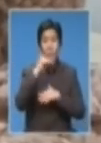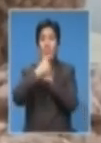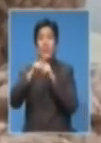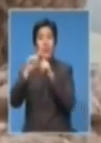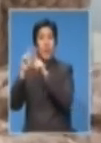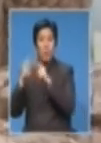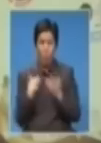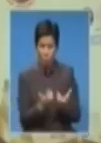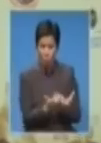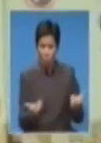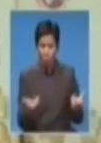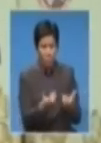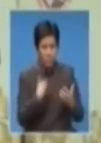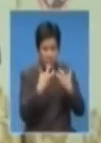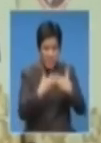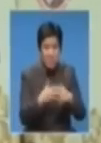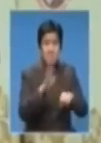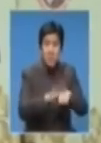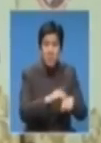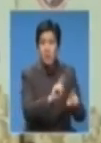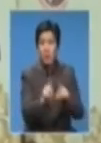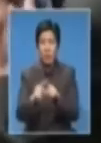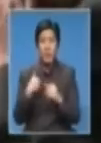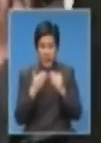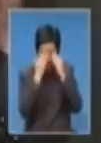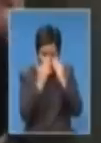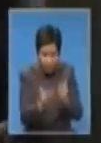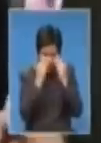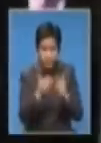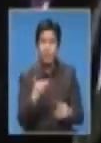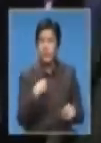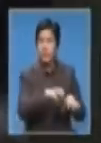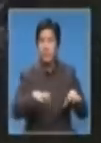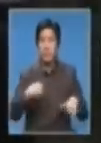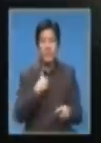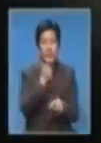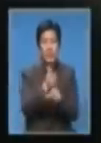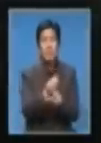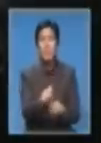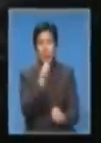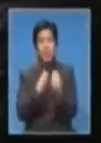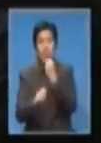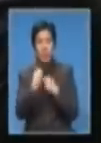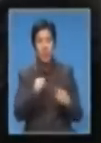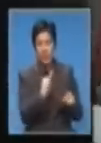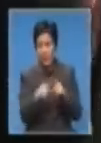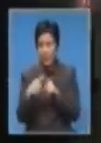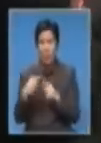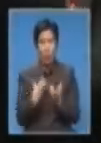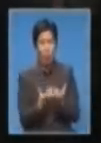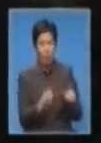บคลุมสินค้าเทคโนโลยีที่เกี่ยวข้องกับอาหารทุกประเภทนะครับอาหารฮาลาลบริการจัดเลี้ยงเทคโนโลยีอาหารการบริการต้อนรับอาหารสำเร็